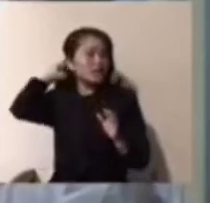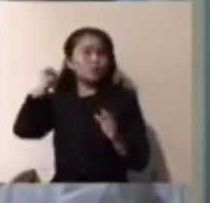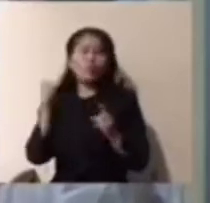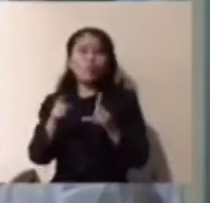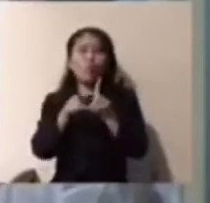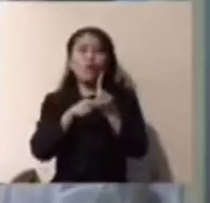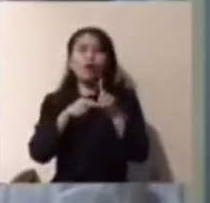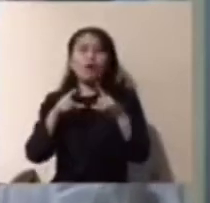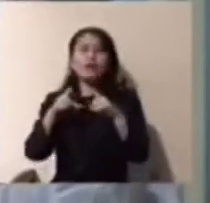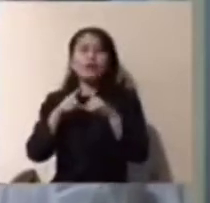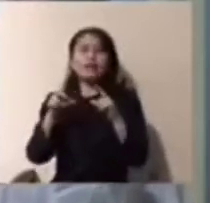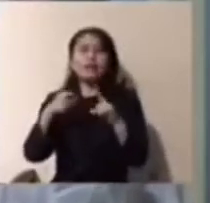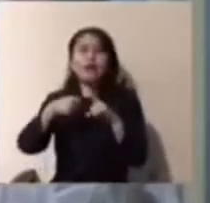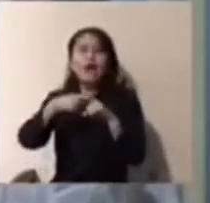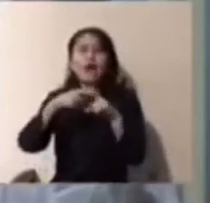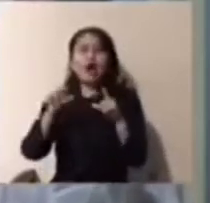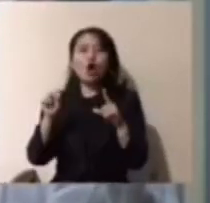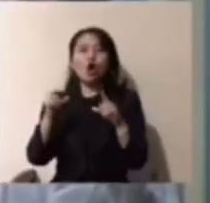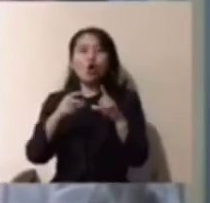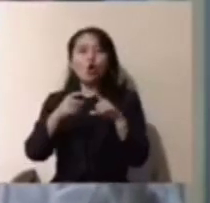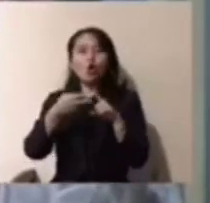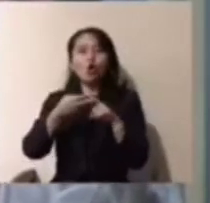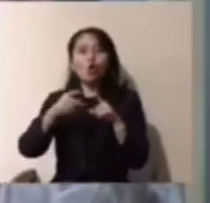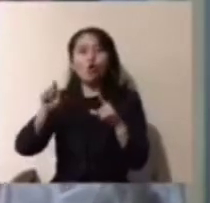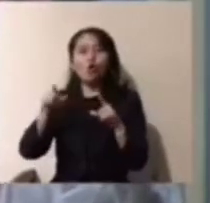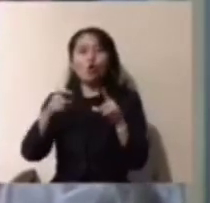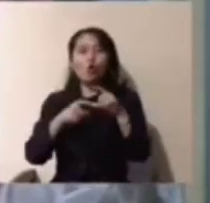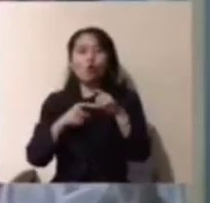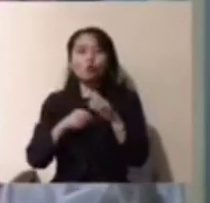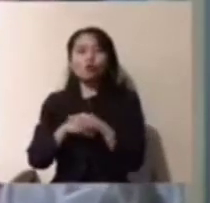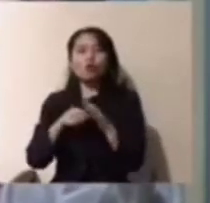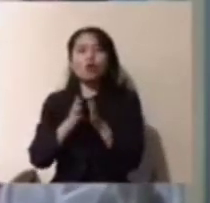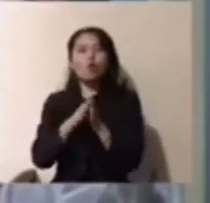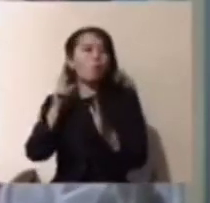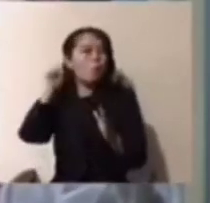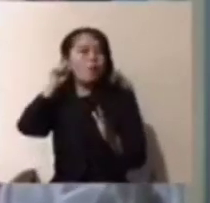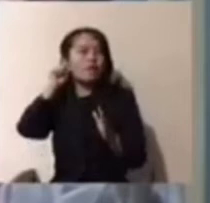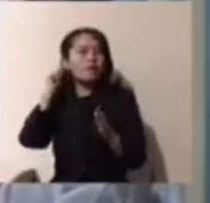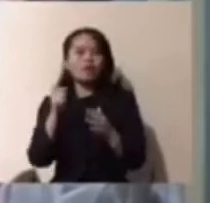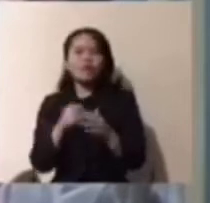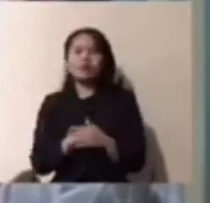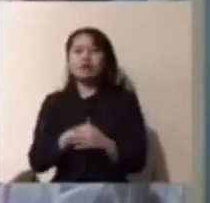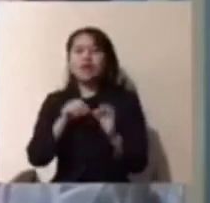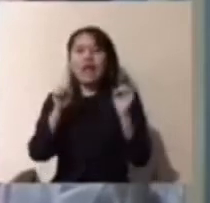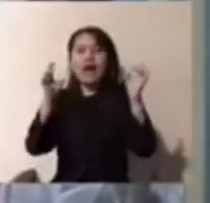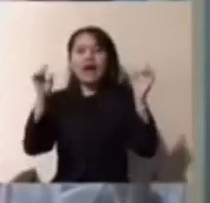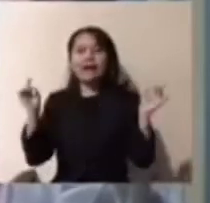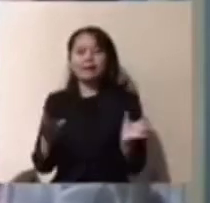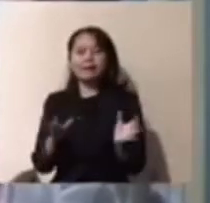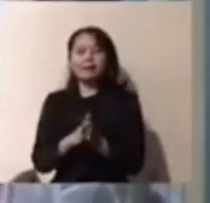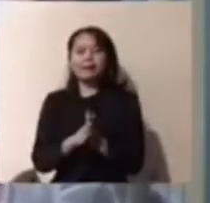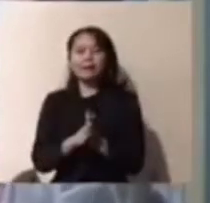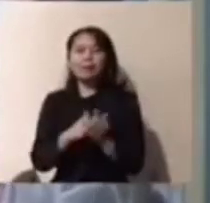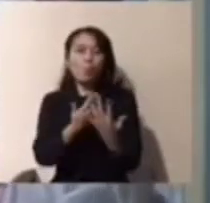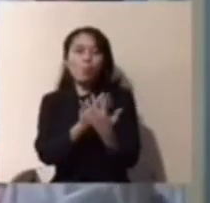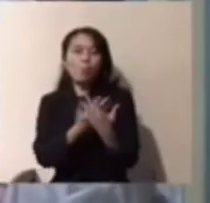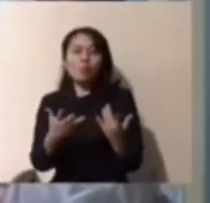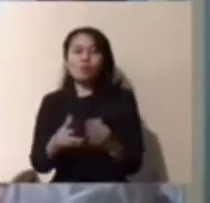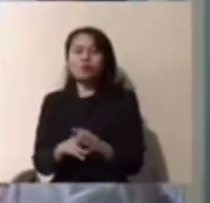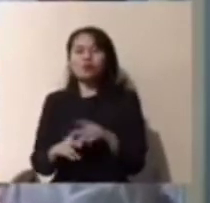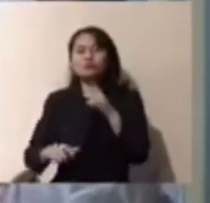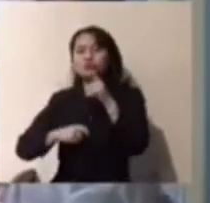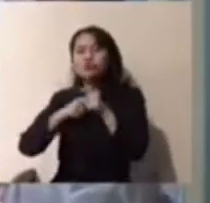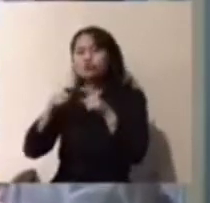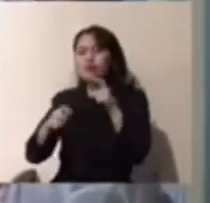Yakobus, serta wanita-wanita lain yang selalu bersama murid-murid Yesus. Mereka